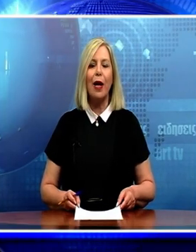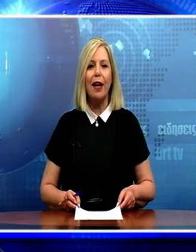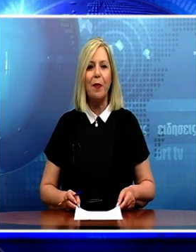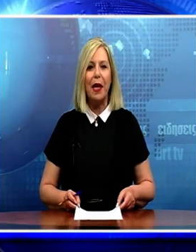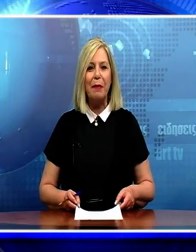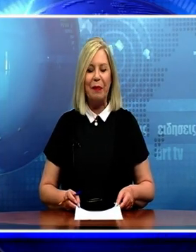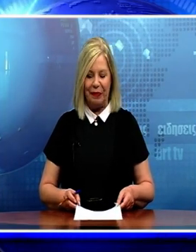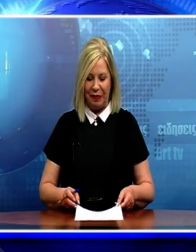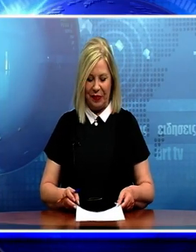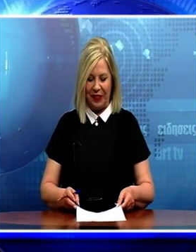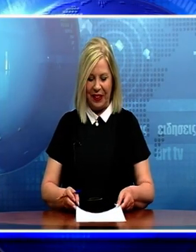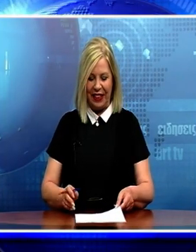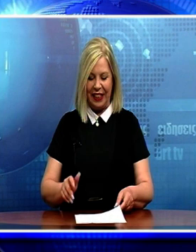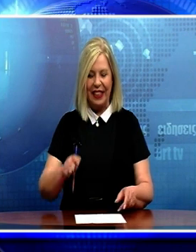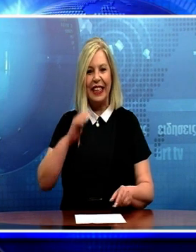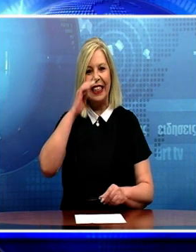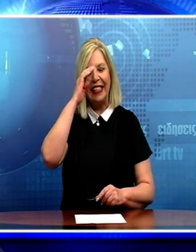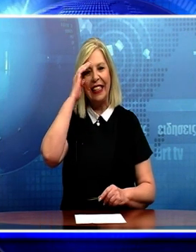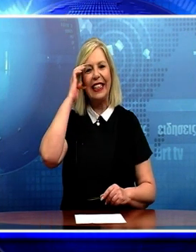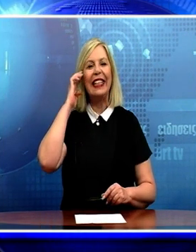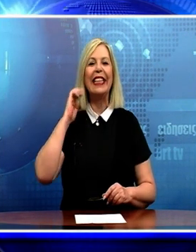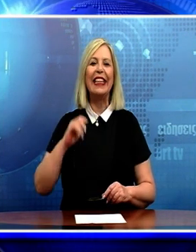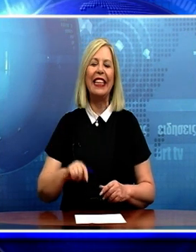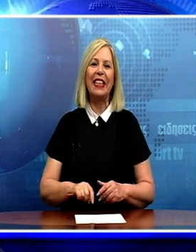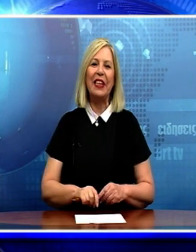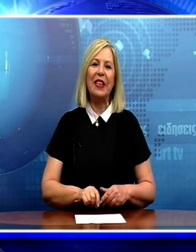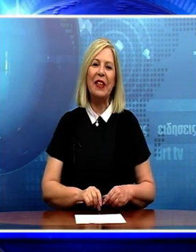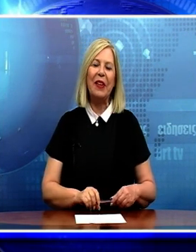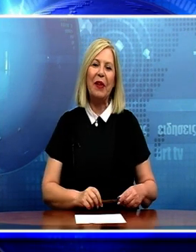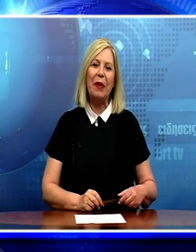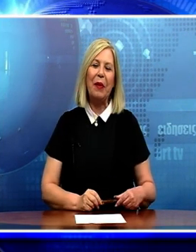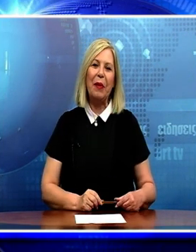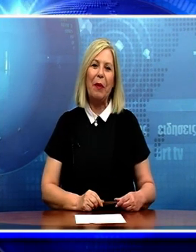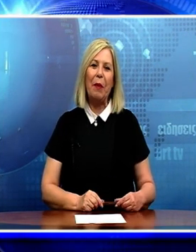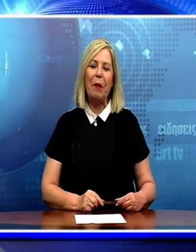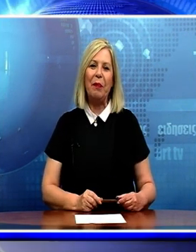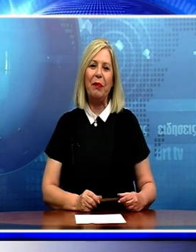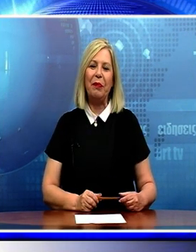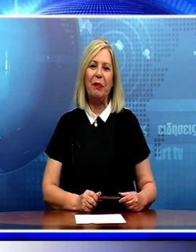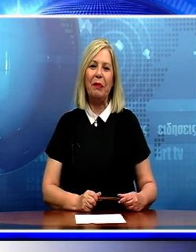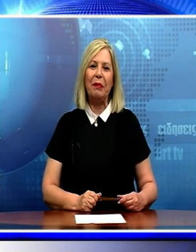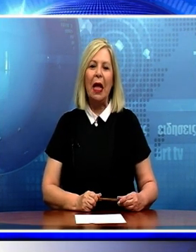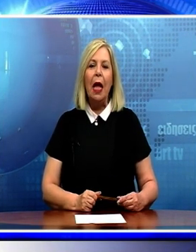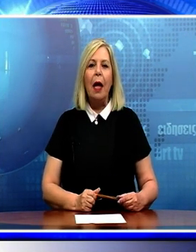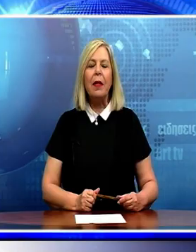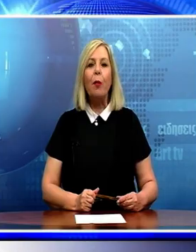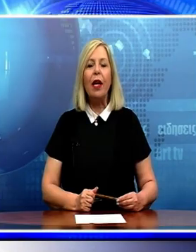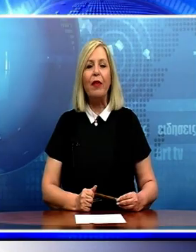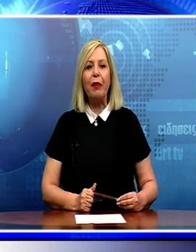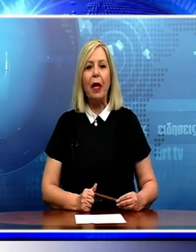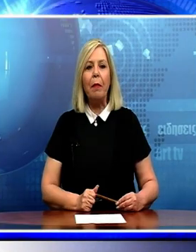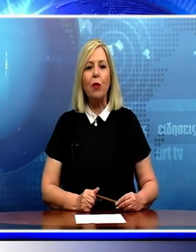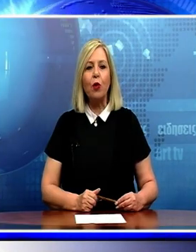Κυρία Βαβούρα, καλησπέρα. Κυρία Ευαγγελίου, σε εσάς τους τηλεθεατές σας και ευχαριστούμε πολύ για την πρόσκληση και τη φιλοξενία. Μια